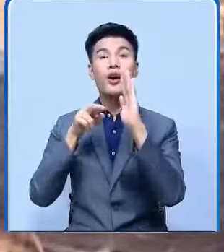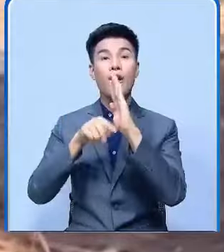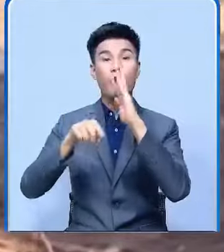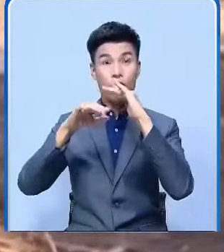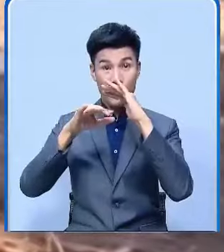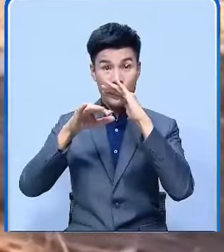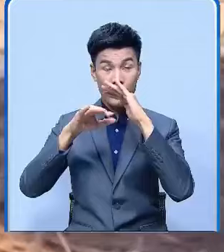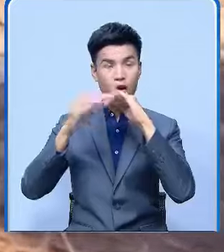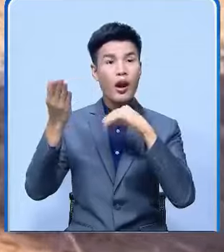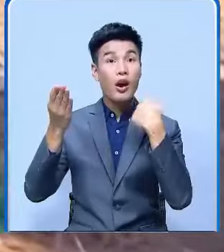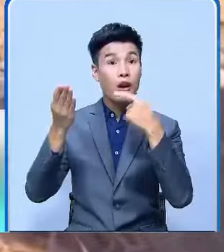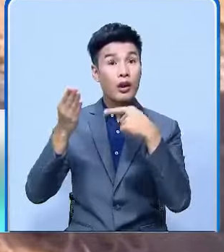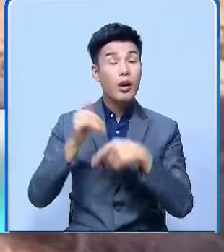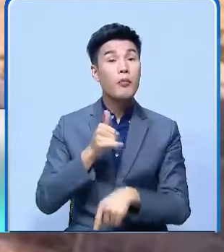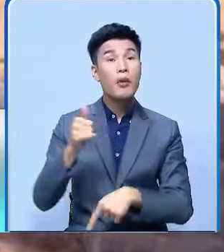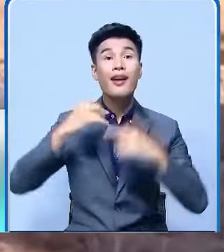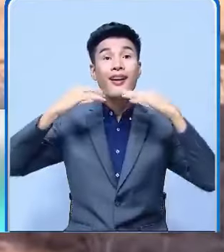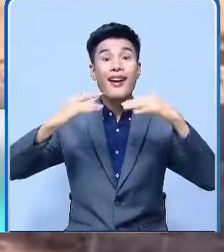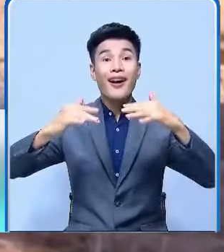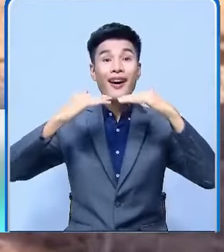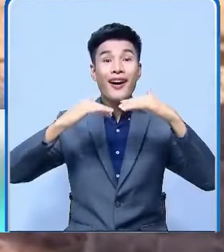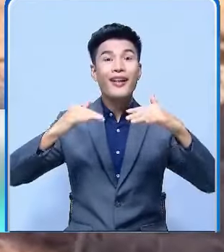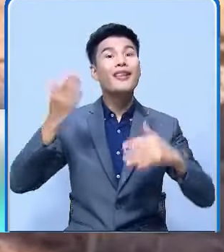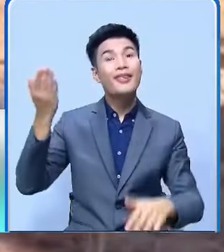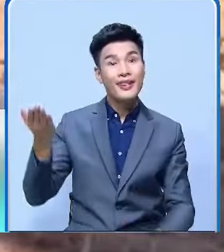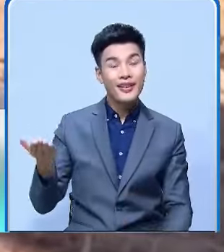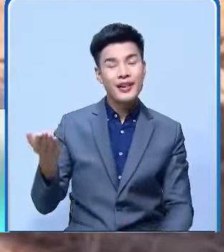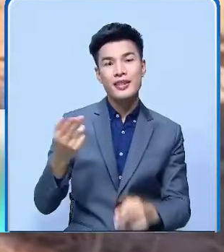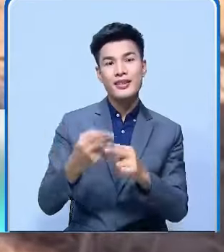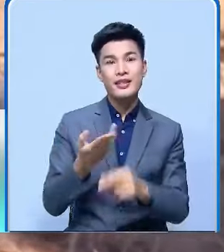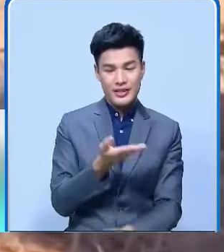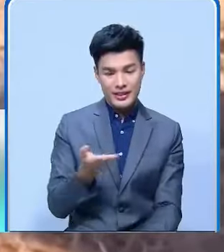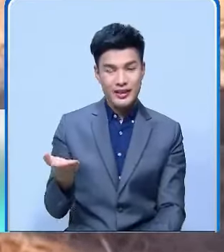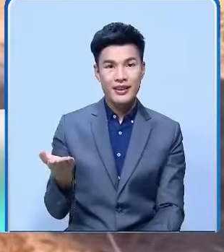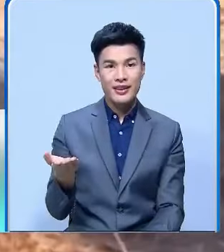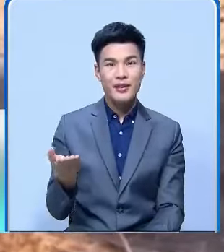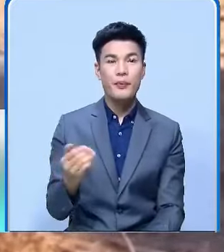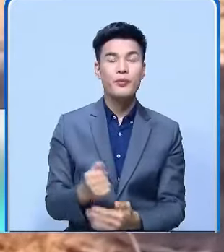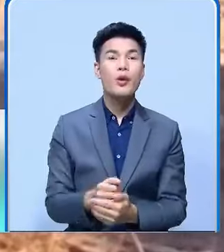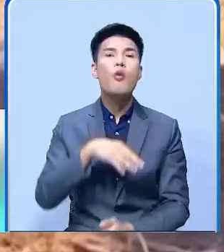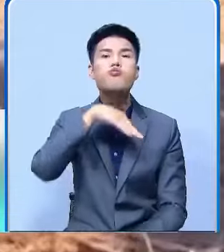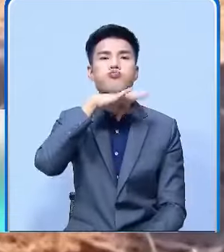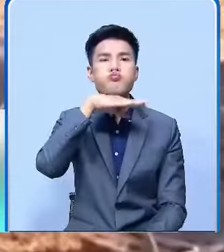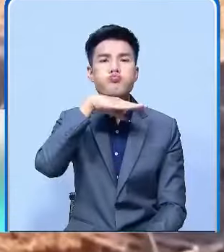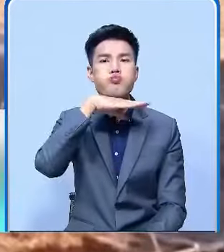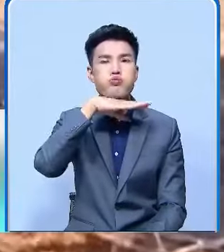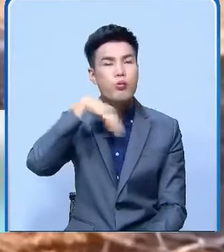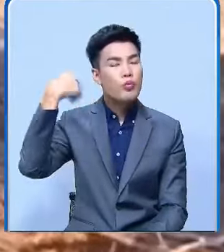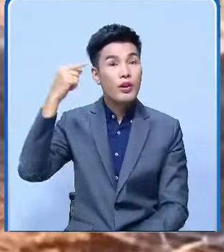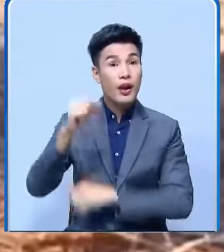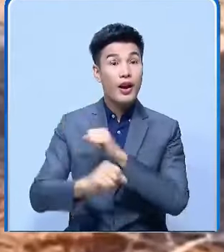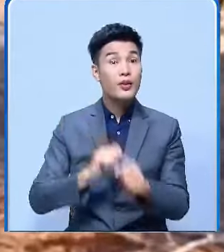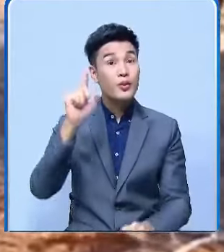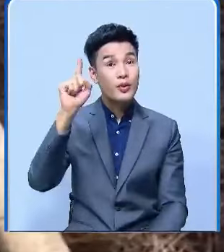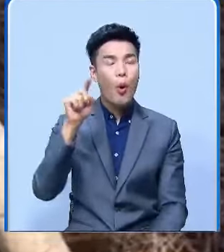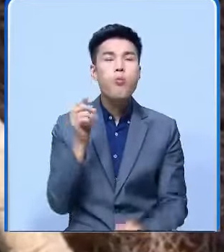ระยองใครไปเดินแถวหาดแม่ลำพึงนี่ตัวนี้บราวนี่เป็นหมูเพศเมียขวบเดียวนะเดือนอ้ว